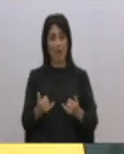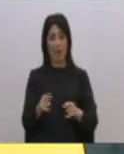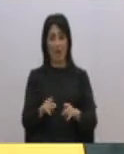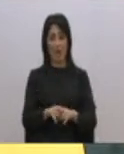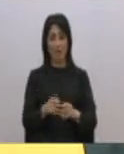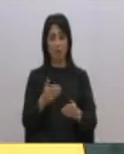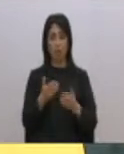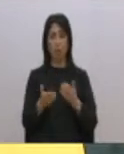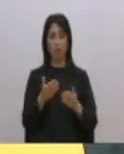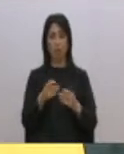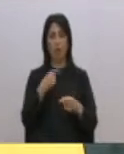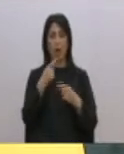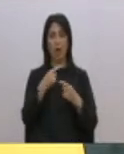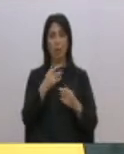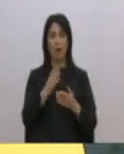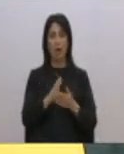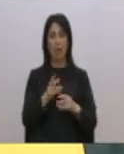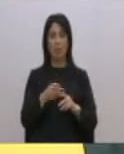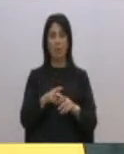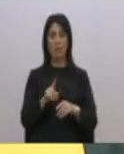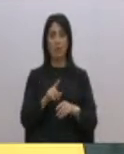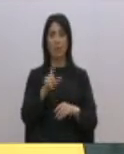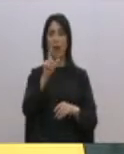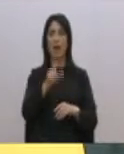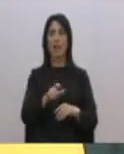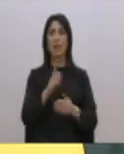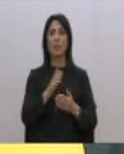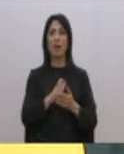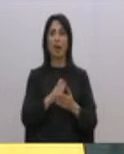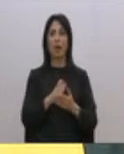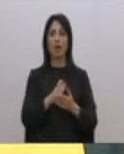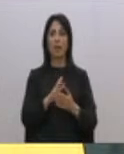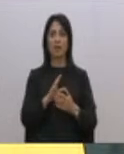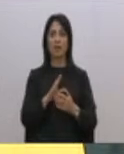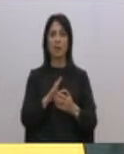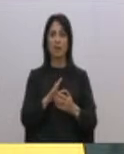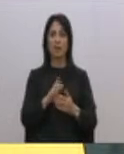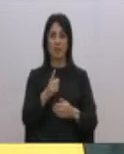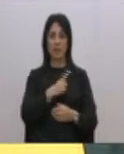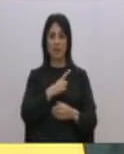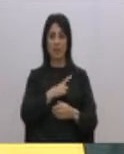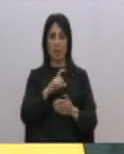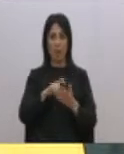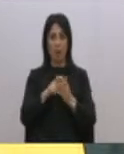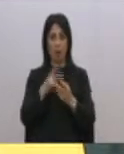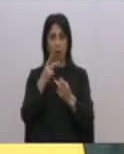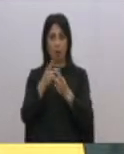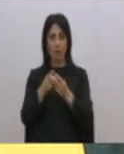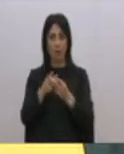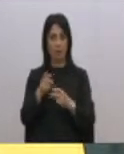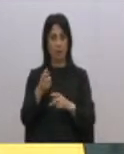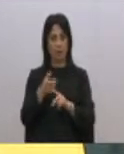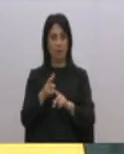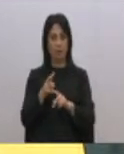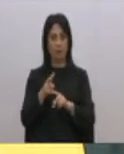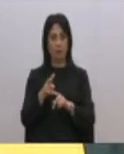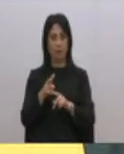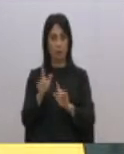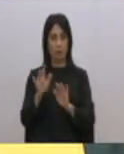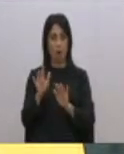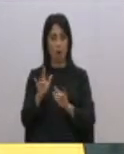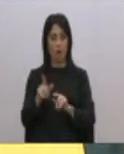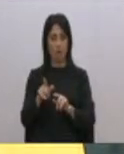თუ ლაპარაკი არ არის იმაზე, რომ ადამიანი არის მოთავსებული სამართლოს აკანში და ესეც ერთ-ერთი უკიდურესი